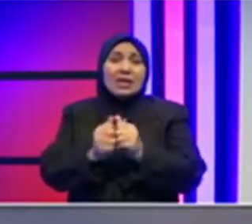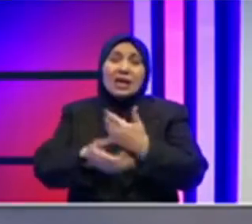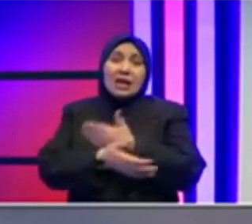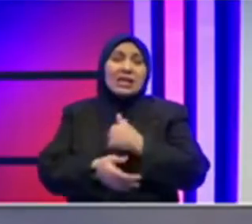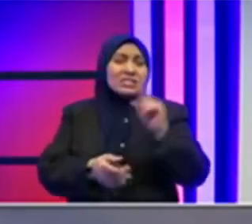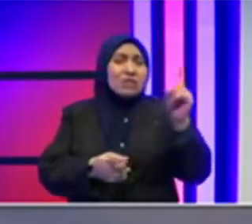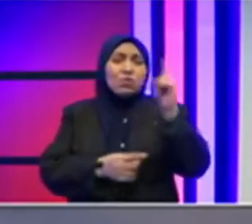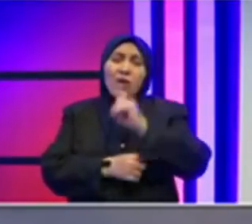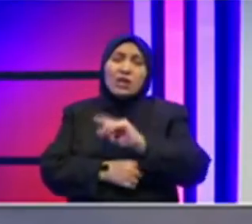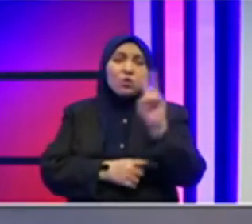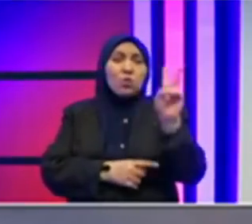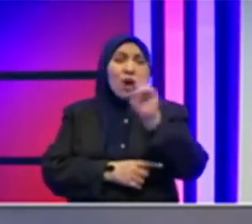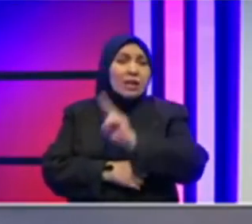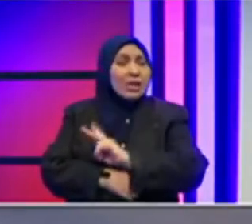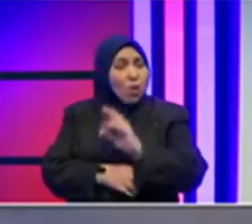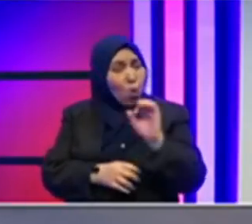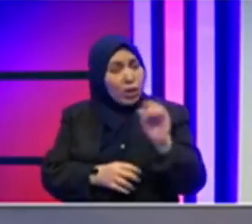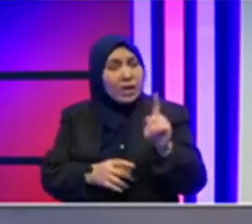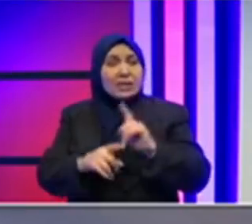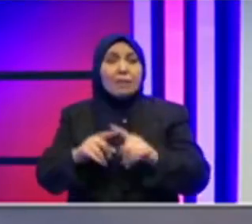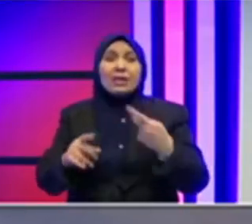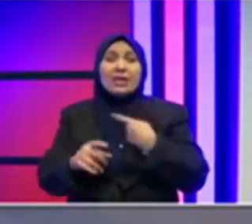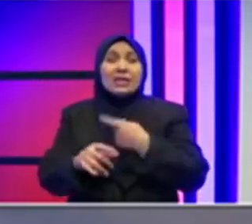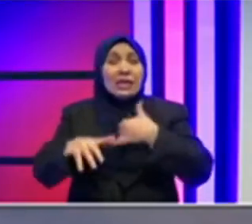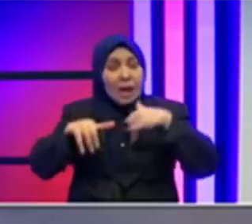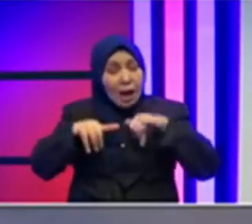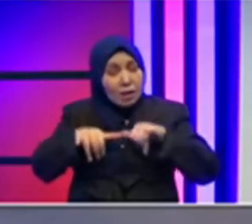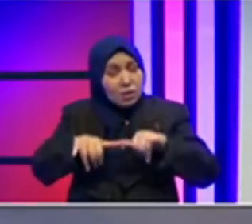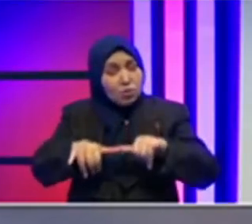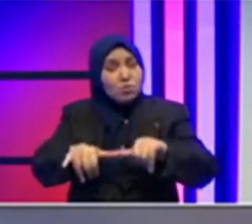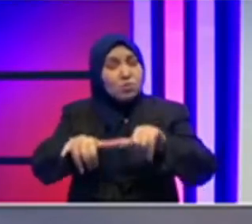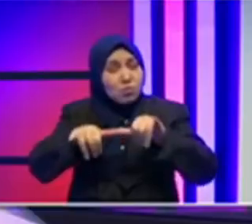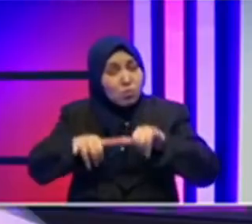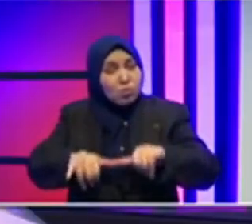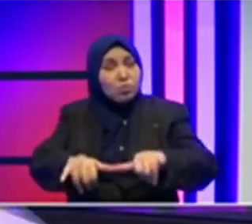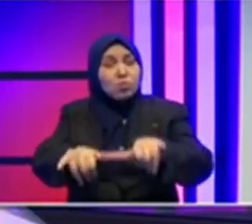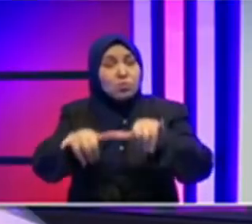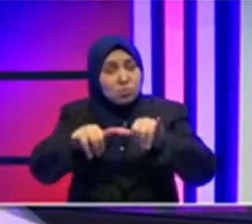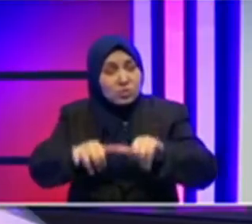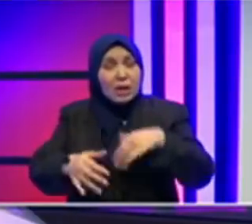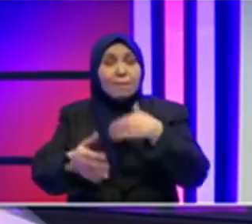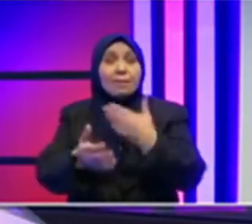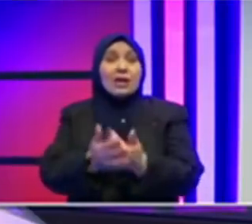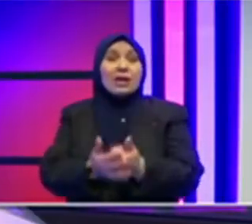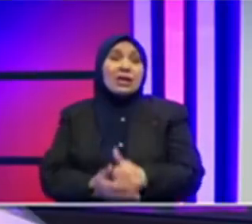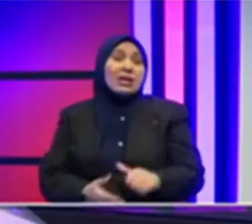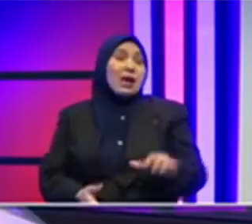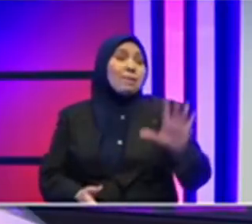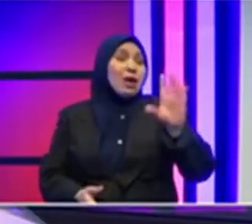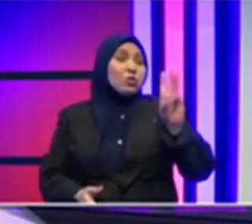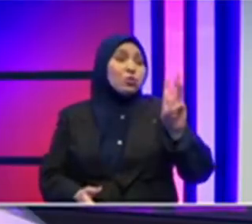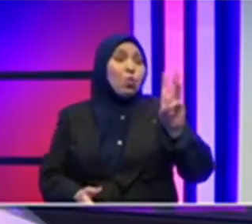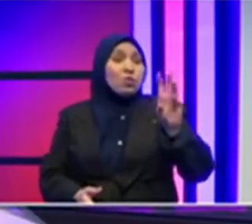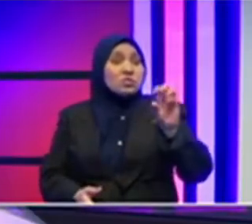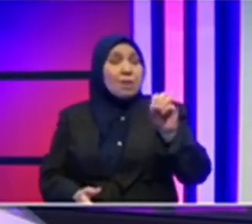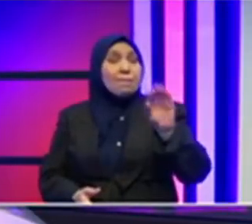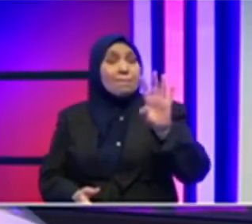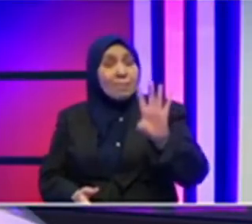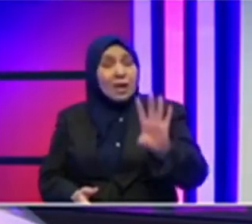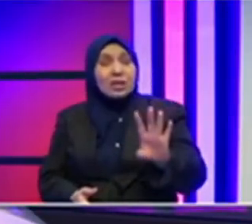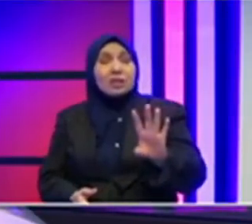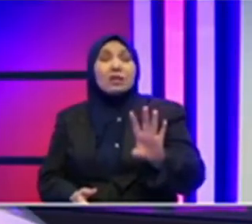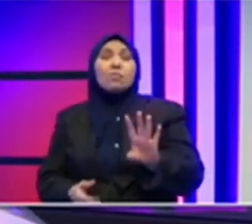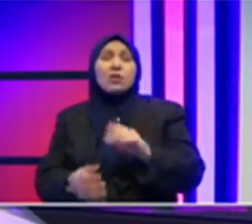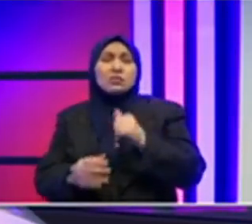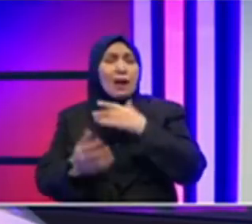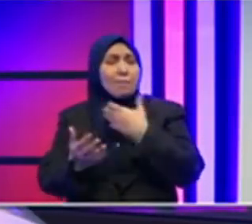dua hari ni okey, tetapi kita nak istiqamah panjang ini. Betul Ustaz. Sampai 604 muka surat, sampai hujung